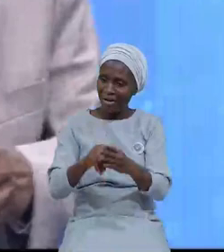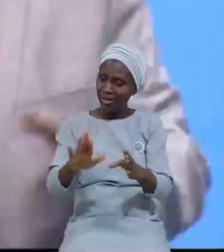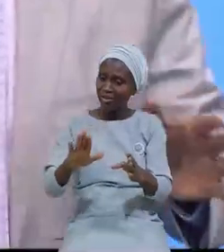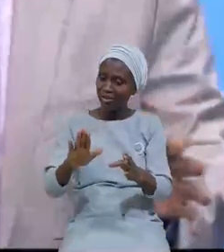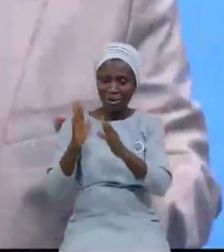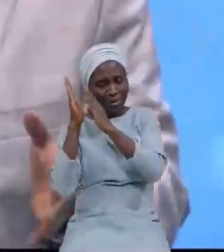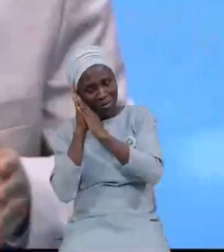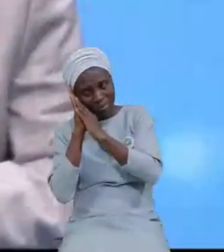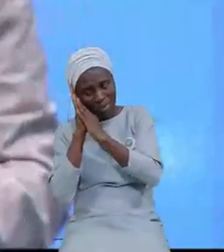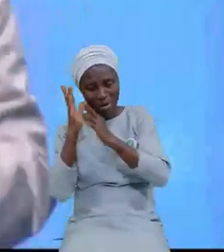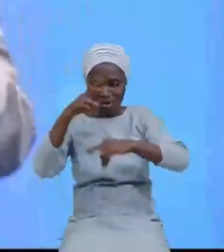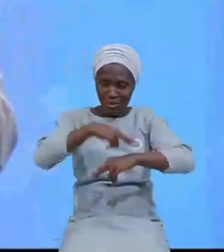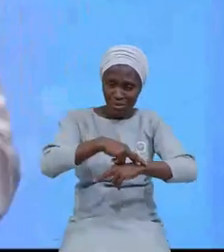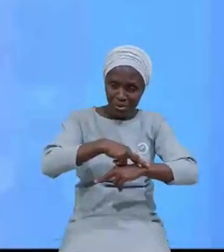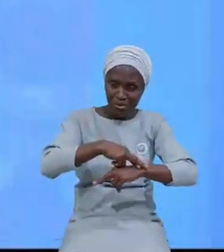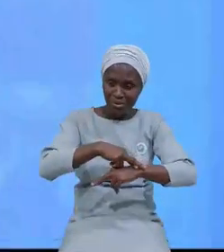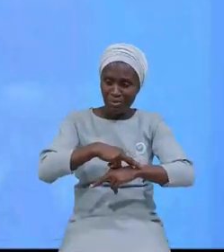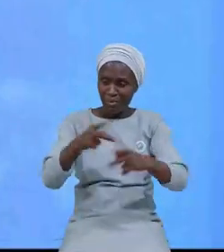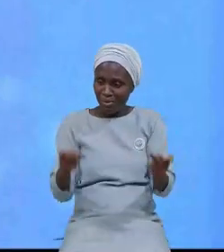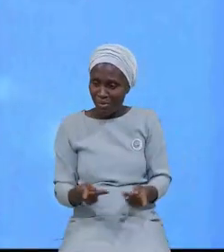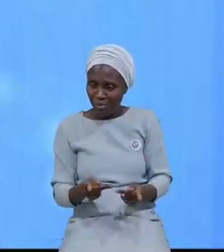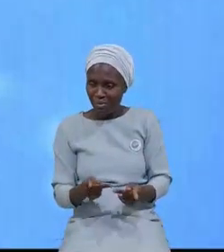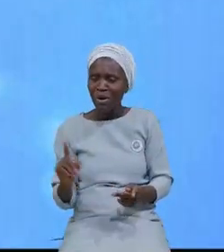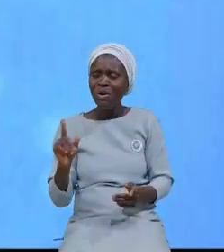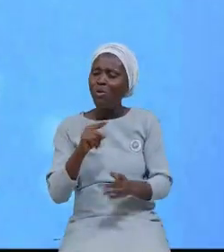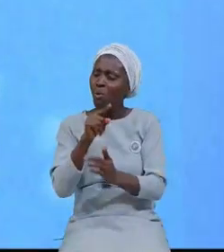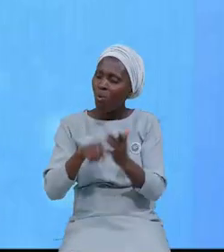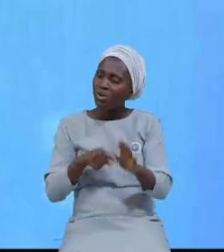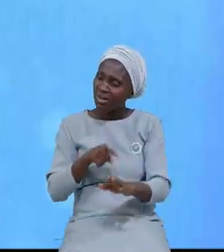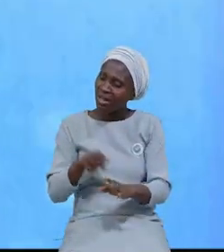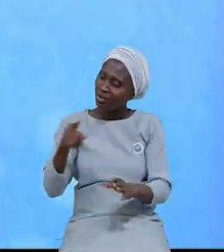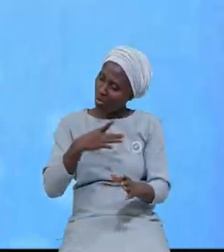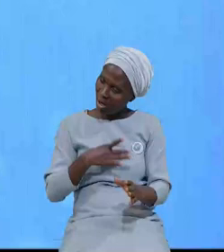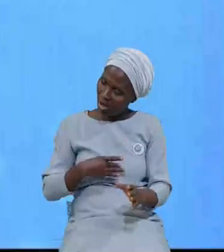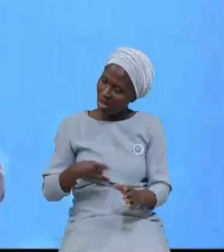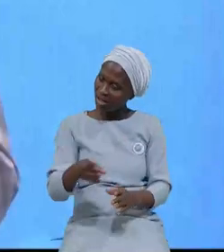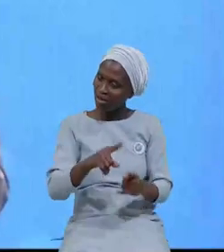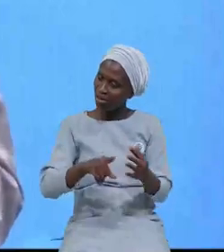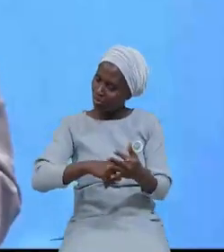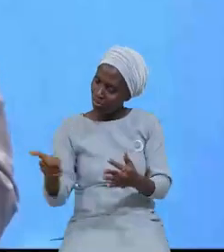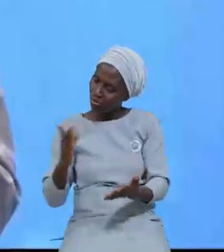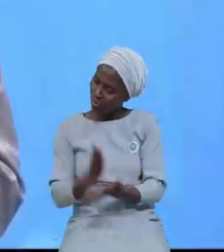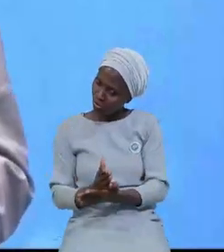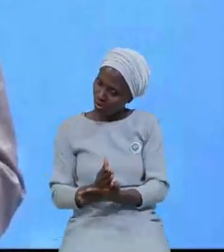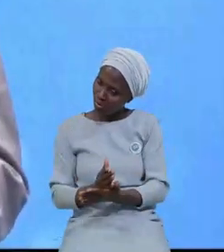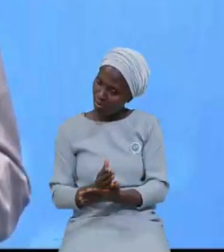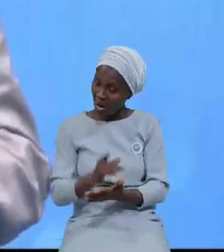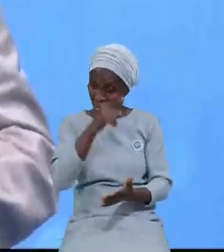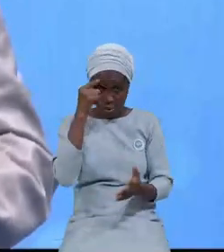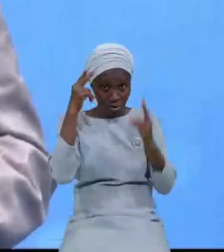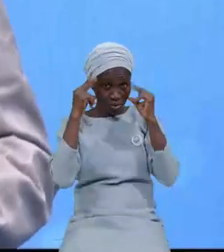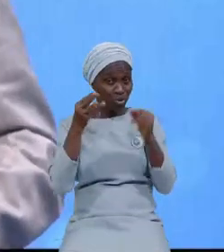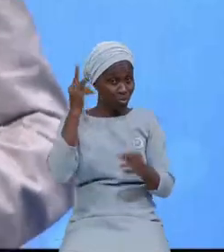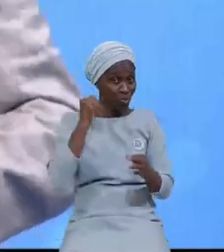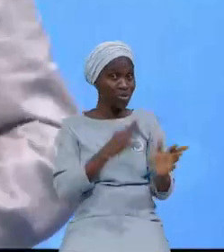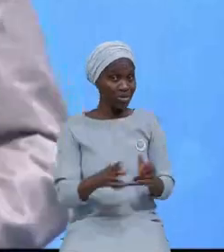partout là quand est-ce que tu veux que ces grenouilles partent parce que Moïse était là pour lier et délier et